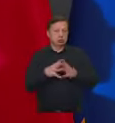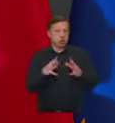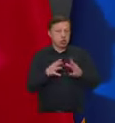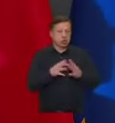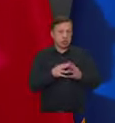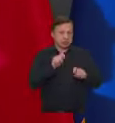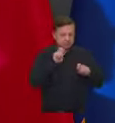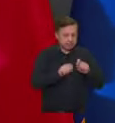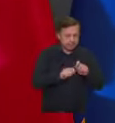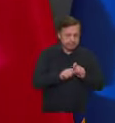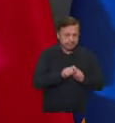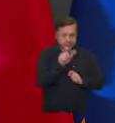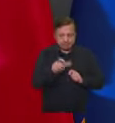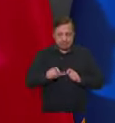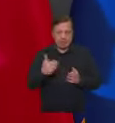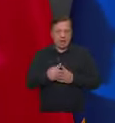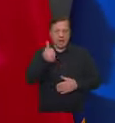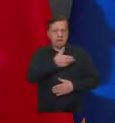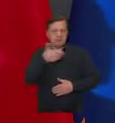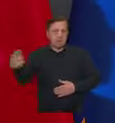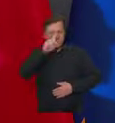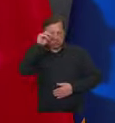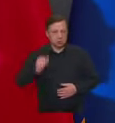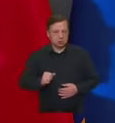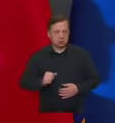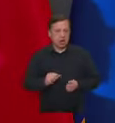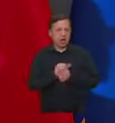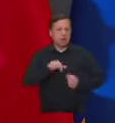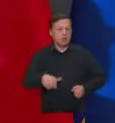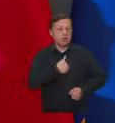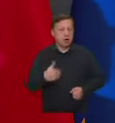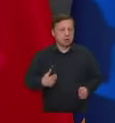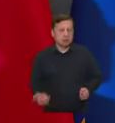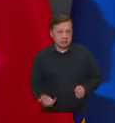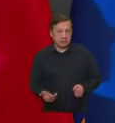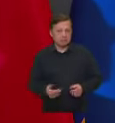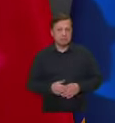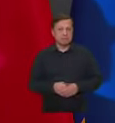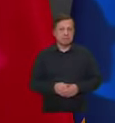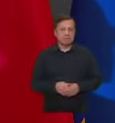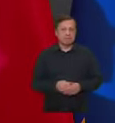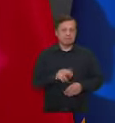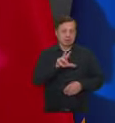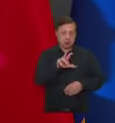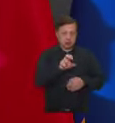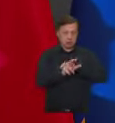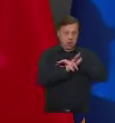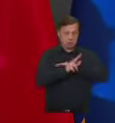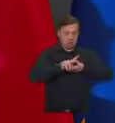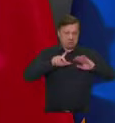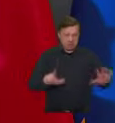testów na milion mieszkańców. My w Polsce mamy dane na